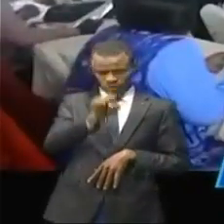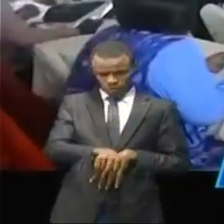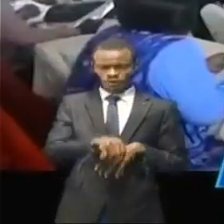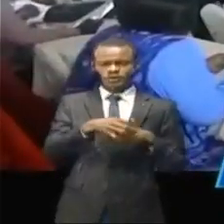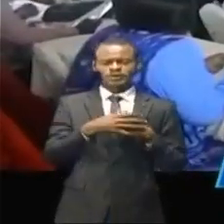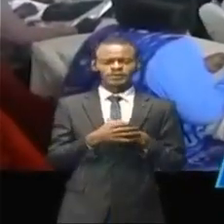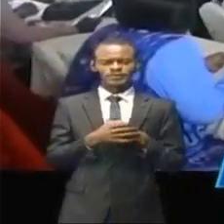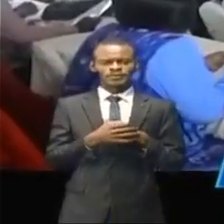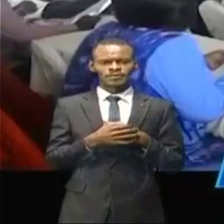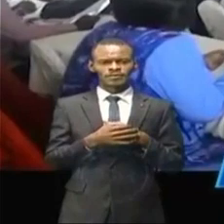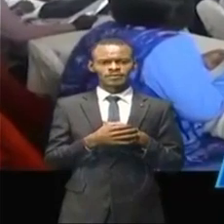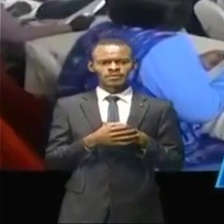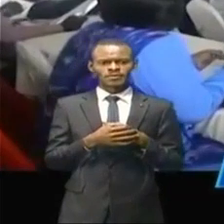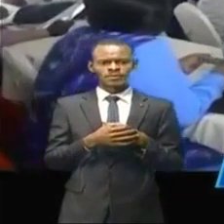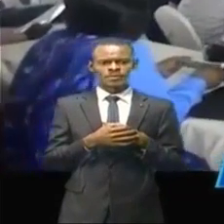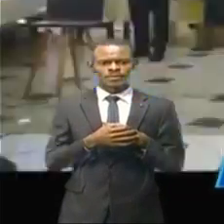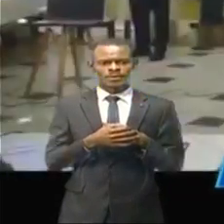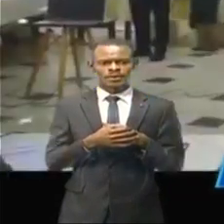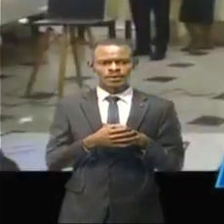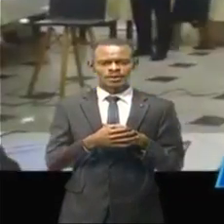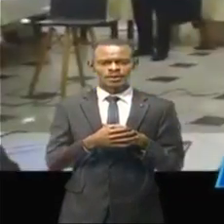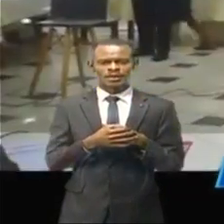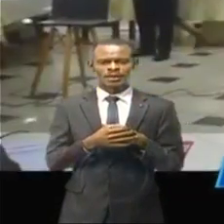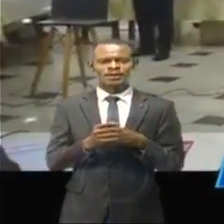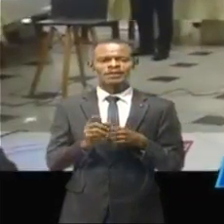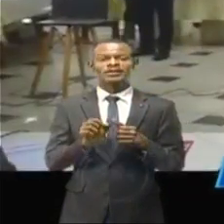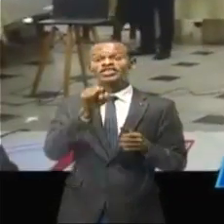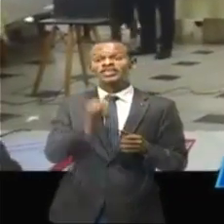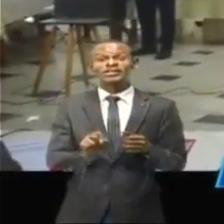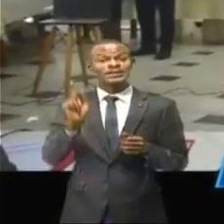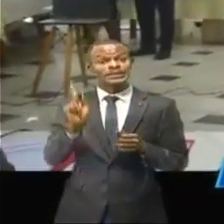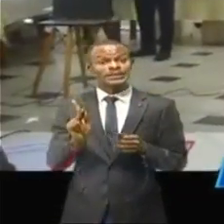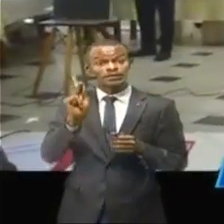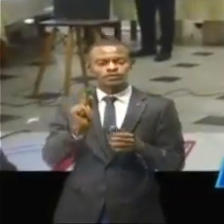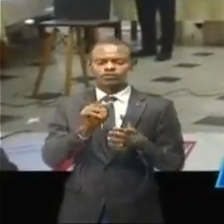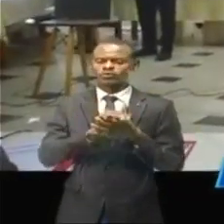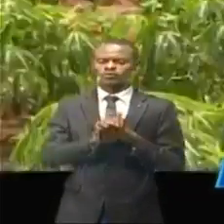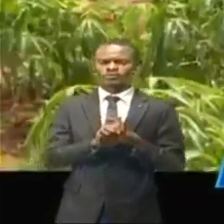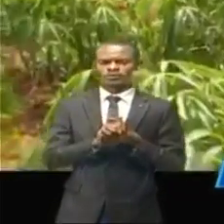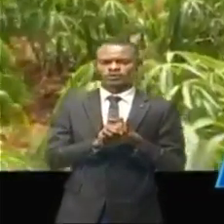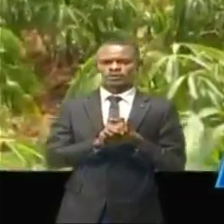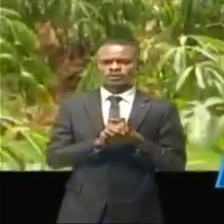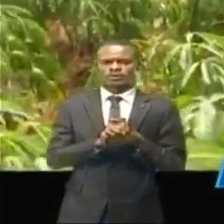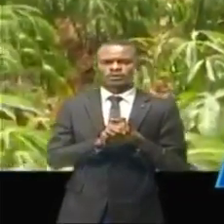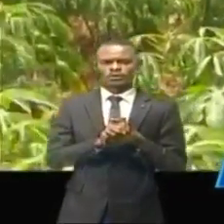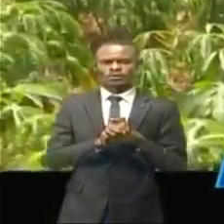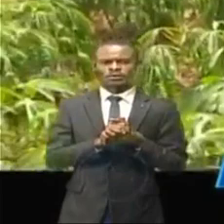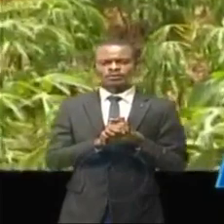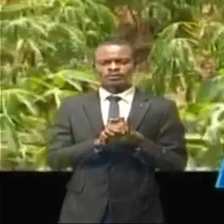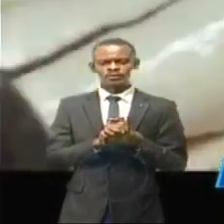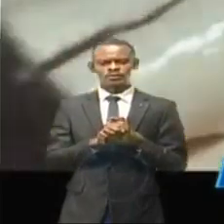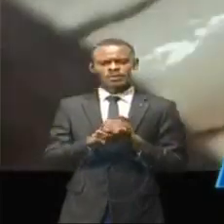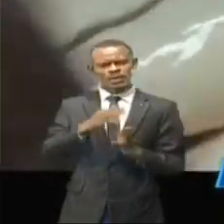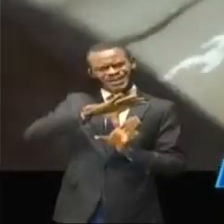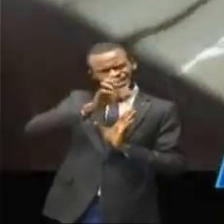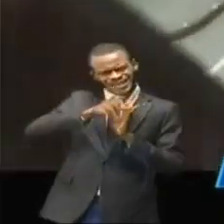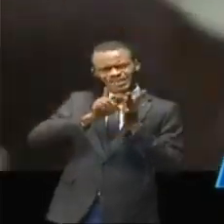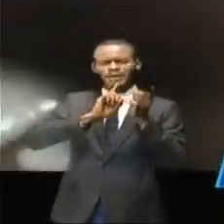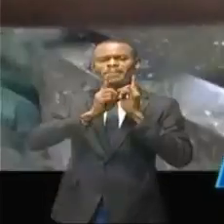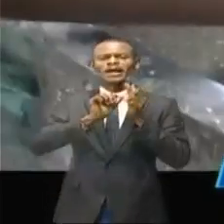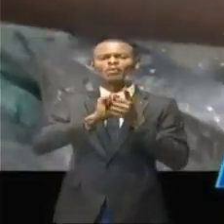ces sites sous le programme de l'agenda de transformation agricole ATEA, un projet du gouvernement congolais qui contribue à la